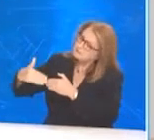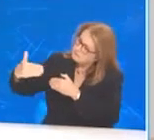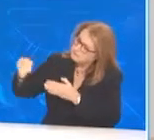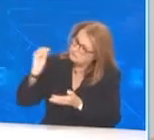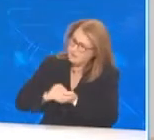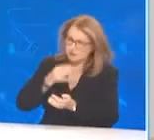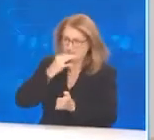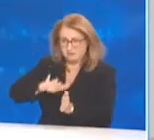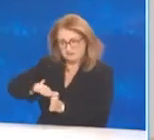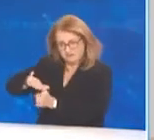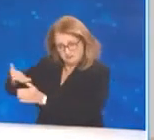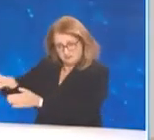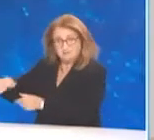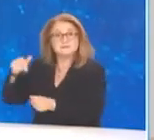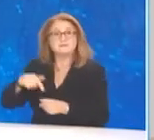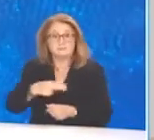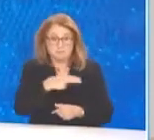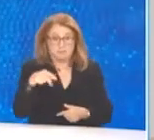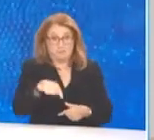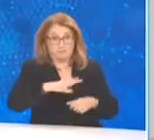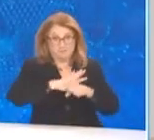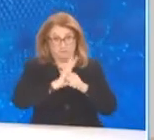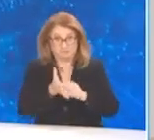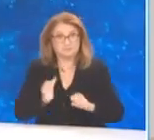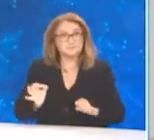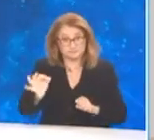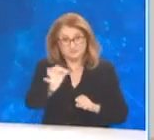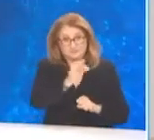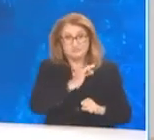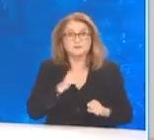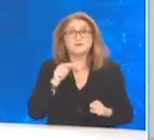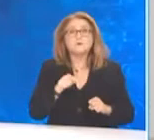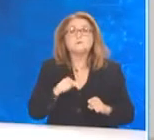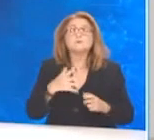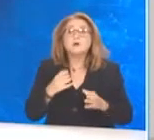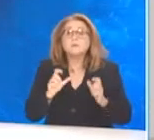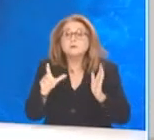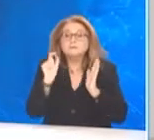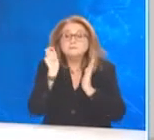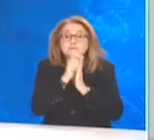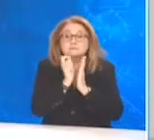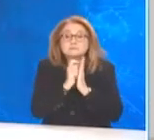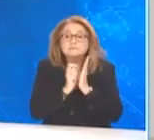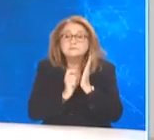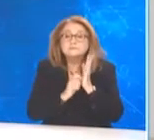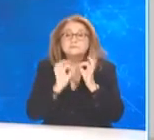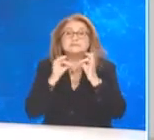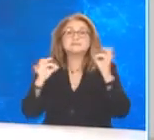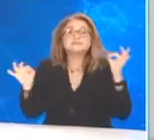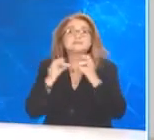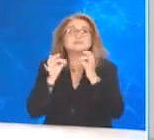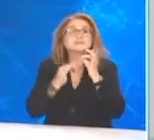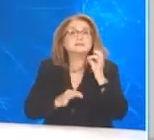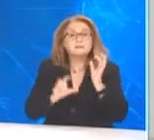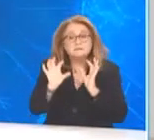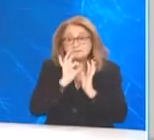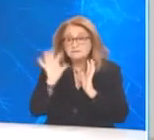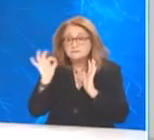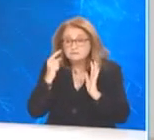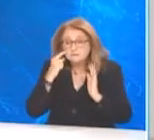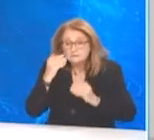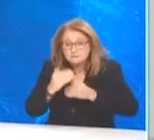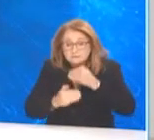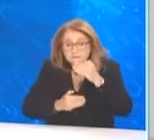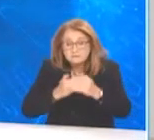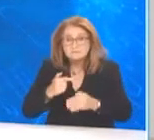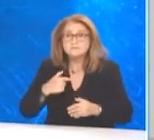εικόνα. Οι προβλέψεις που κάνουμε βασίζονται σε συγκεκριμένα στοιχεία που αφορούν στην εξέλιξη της πανδημίας. Το